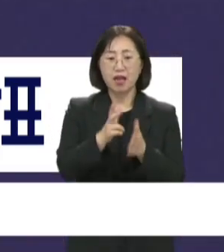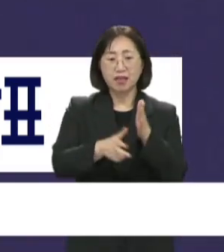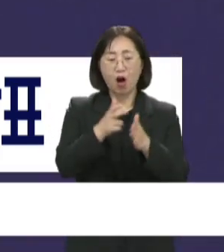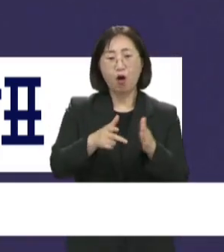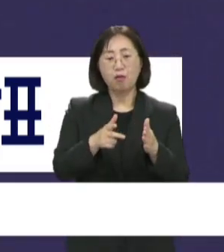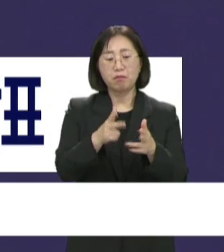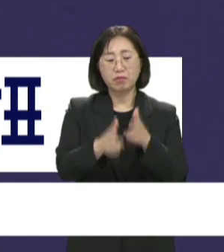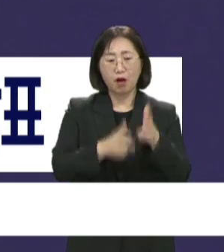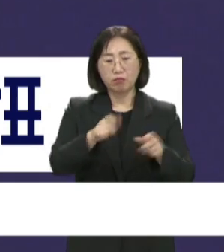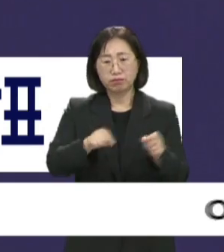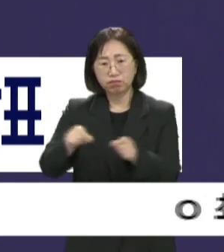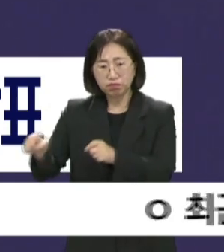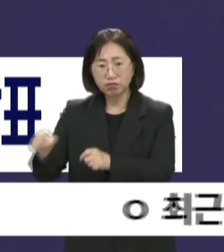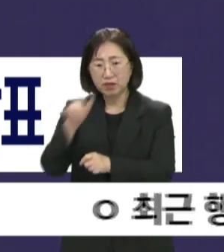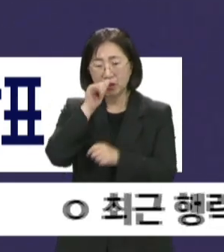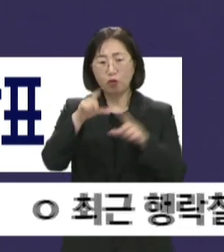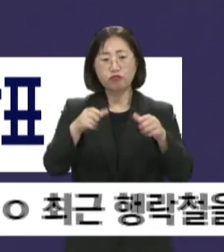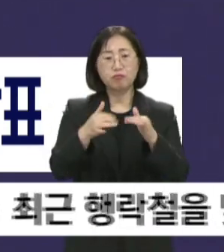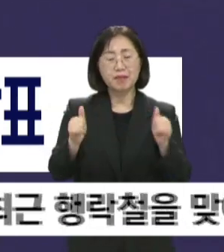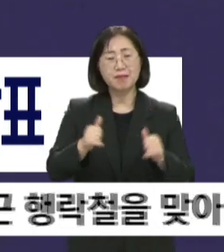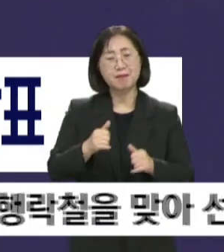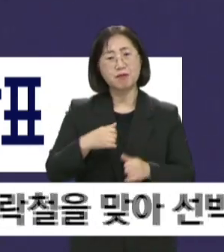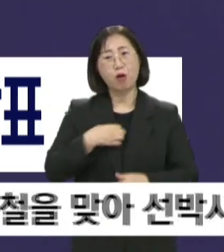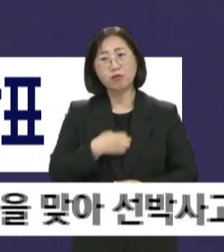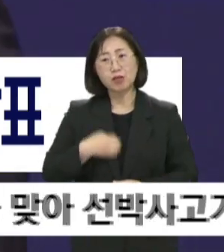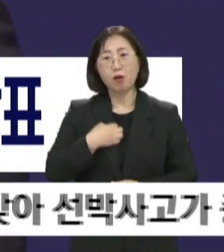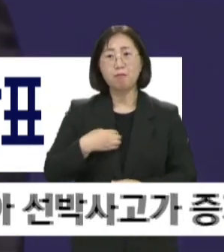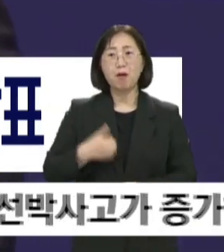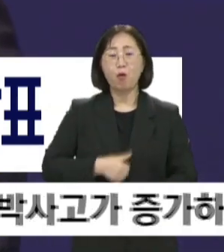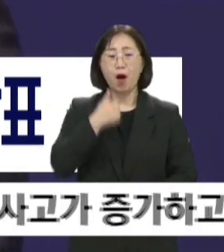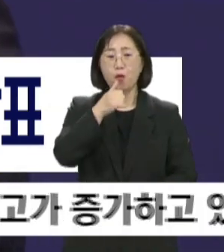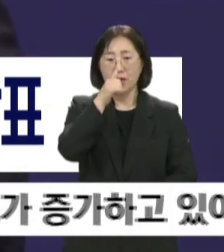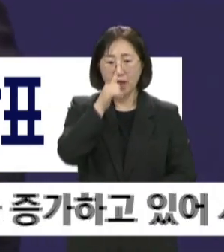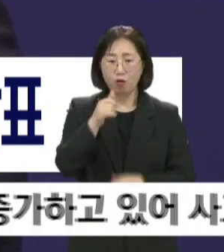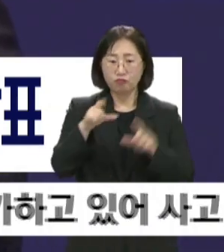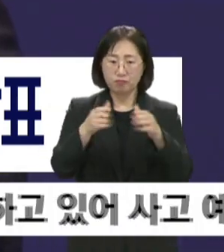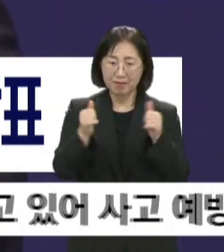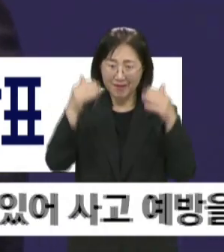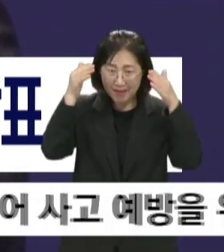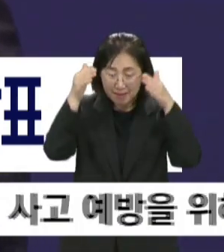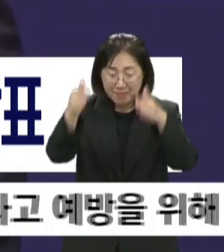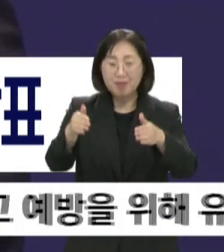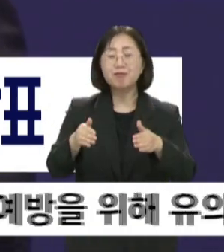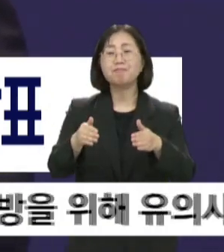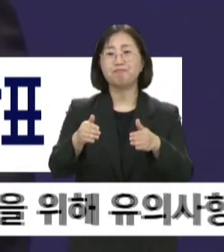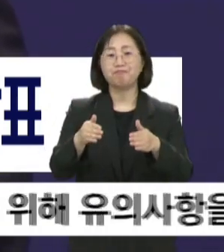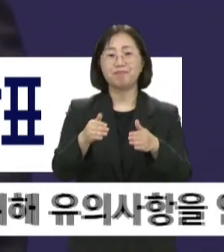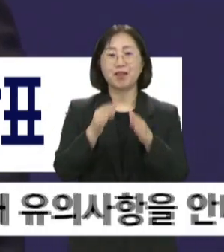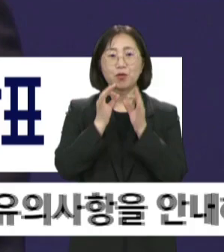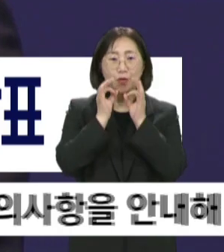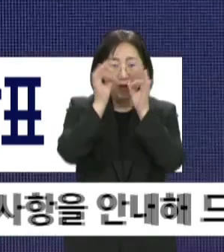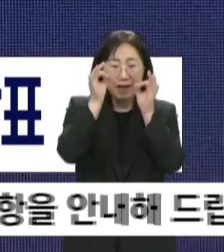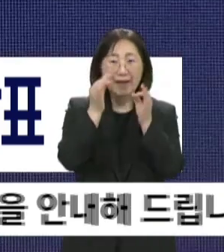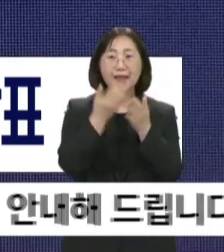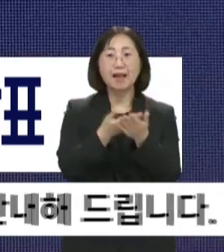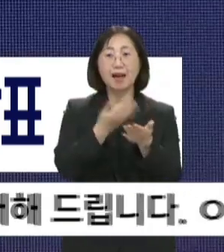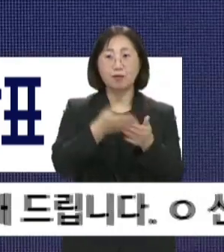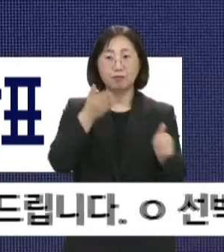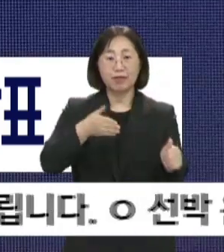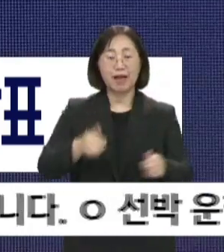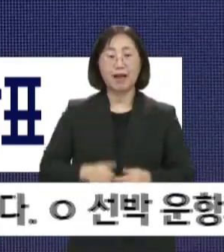치닫고 있다고 우려하며 오직 국민만을 바라보며 후반기 원구성과 회기 운영이 될 수 있도록 노력해 달라고